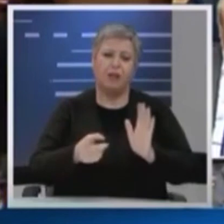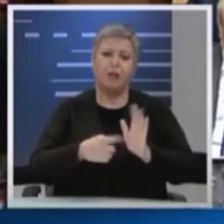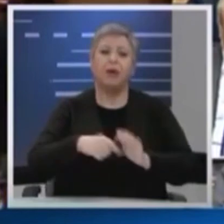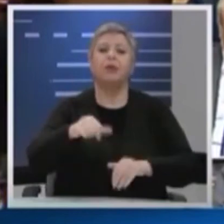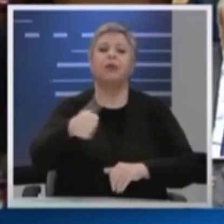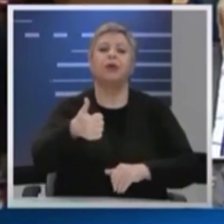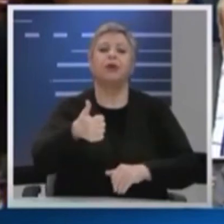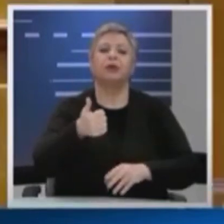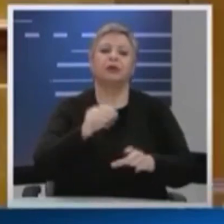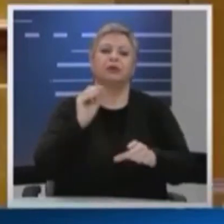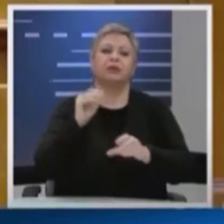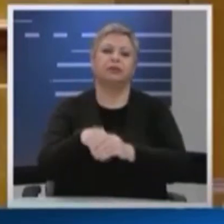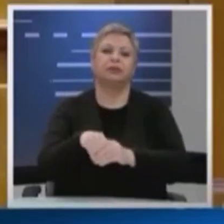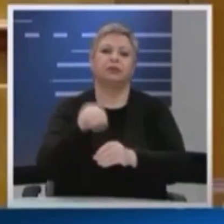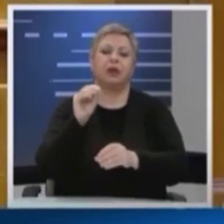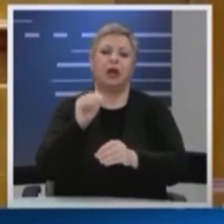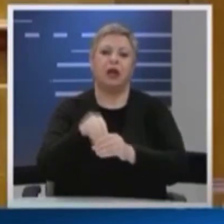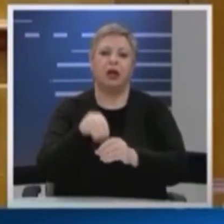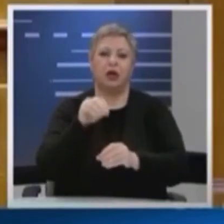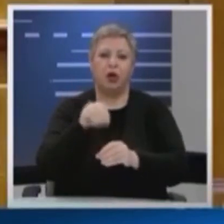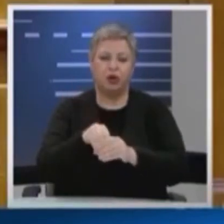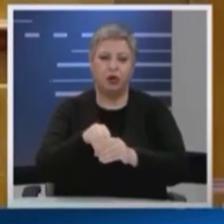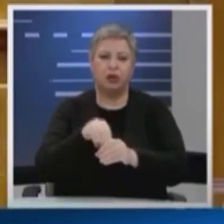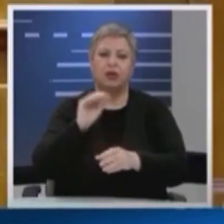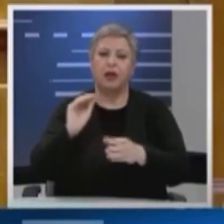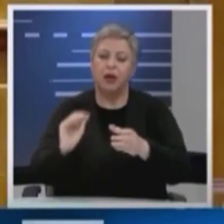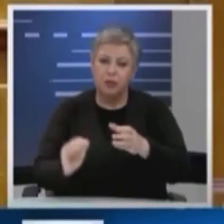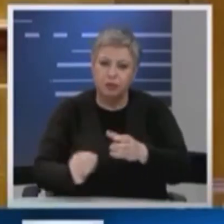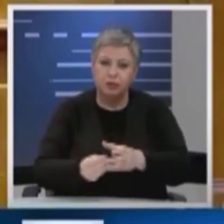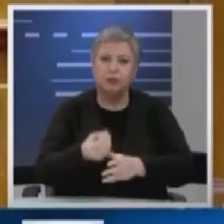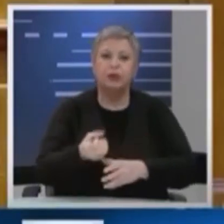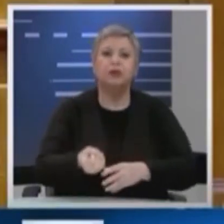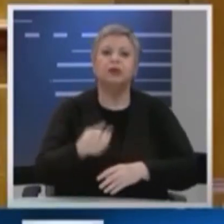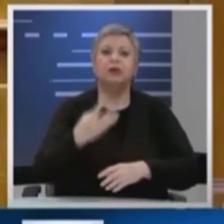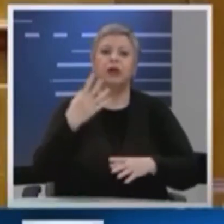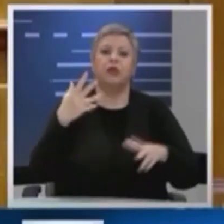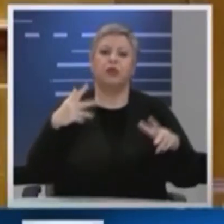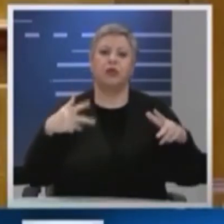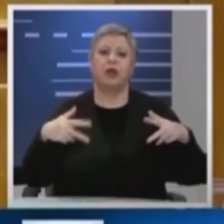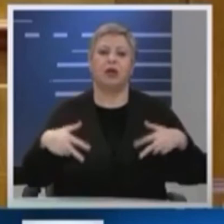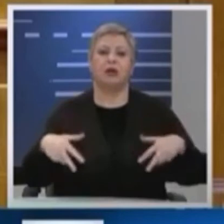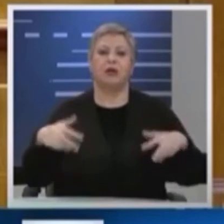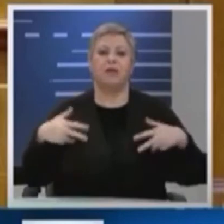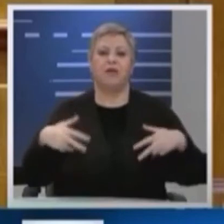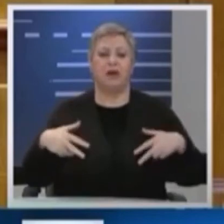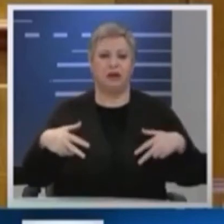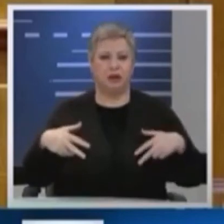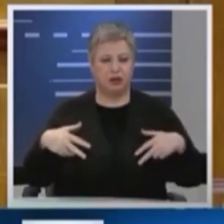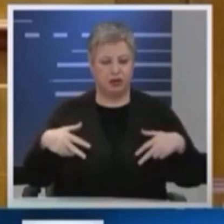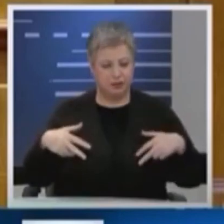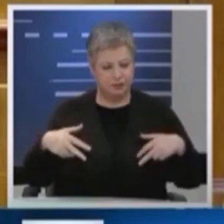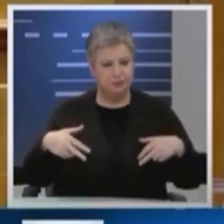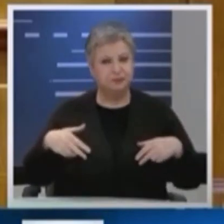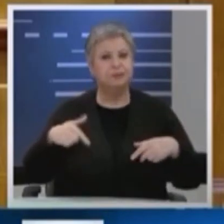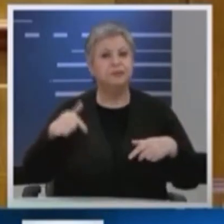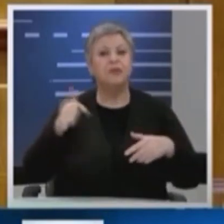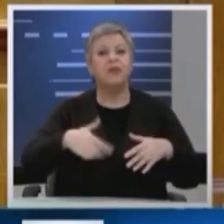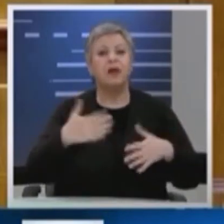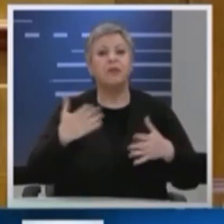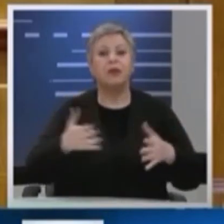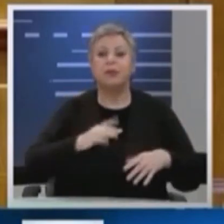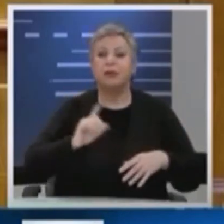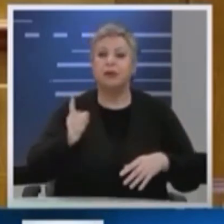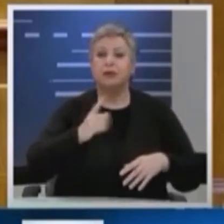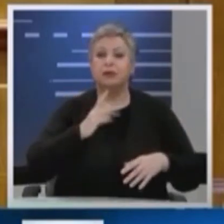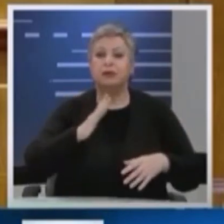κυβέρνηση ικανή να αλλάξει ρότα η χώρα. Γίνεται εκ των όνων κάνεις. Αξιόπιστη, για να μπορεί, σεβόμενη τα όρια των σχέσεων